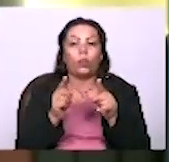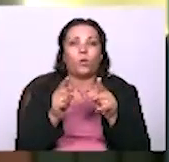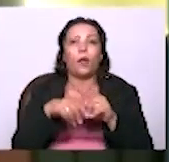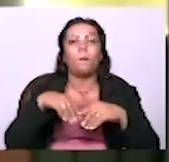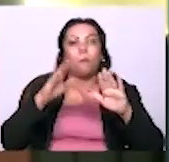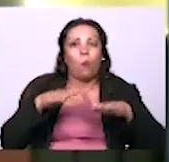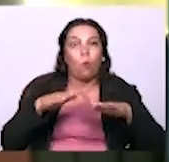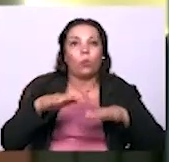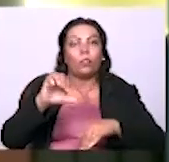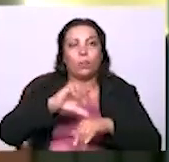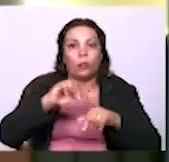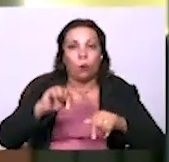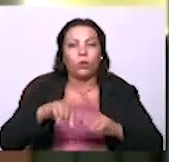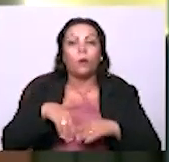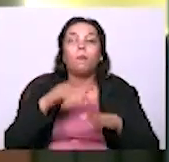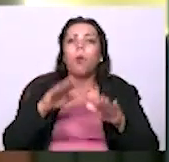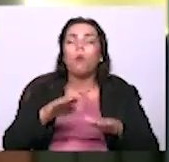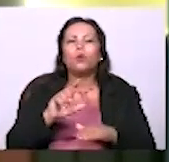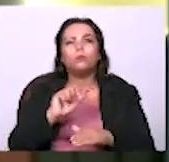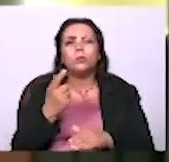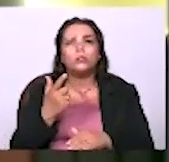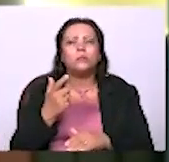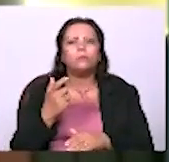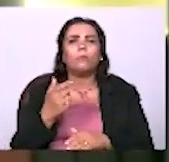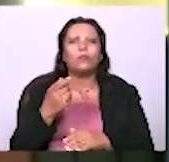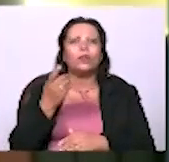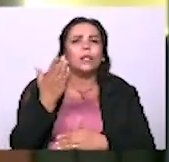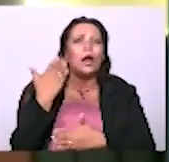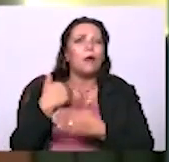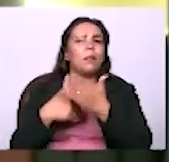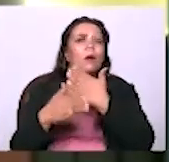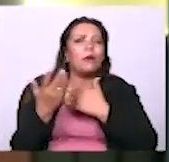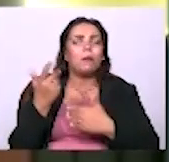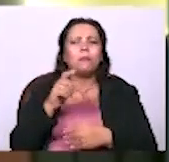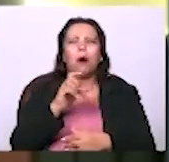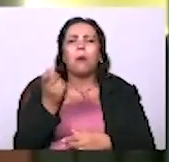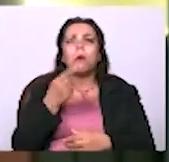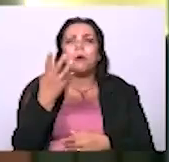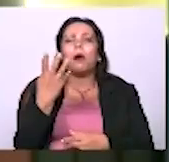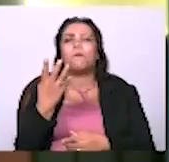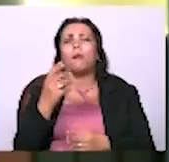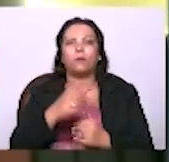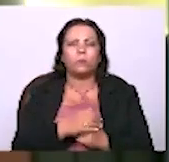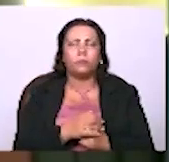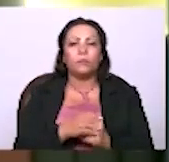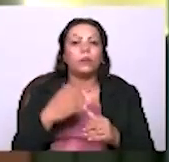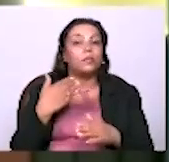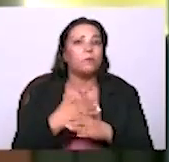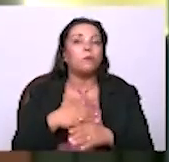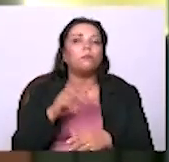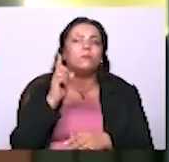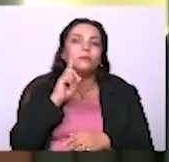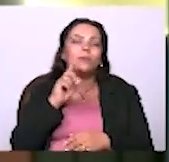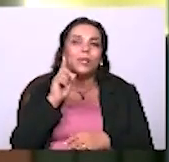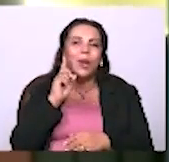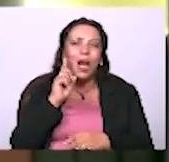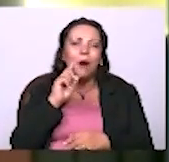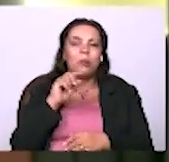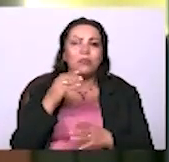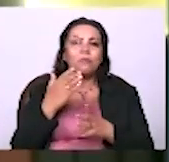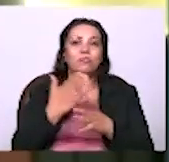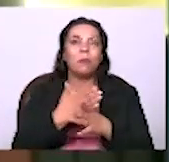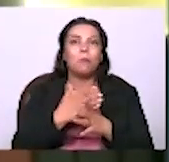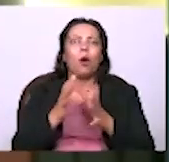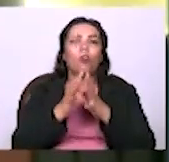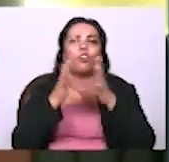الموجوده حاليا ودي موجوده يمكن من اربع دورات ليها والسبب انها لا تريد ان يرتفع